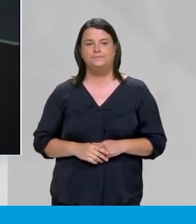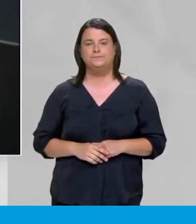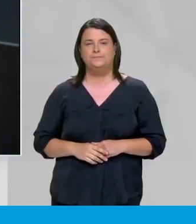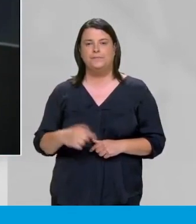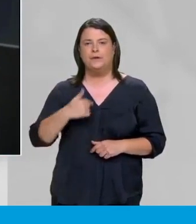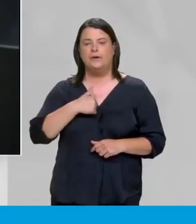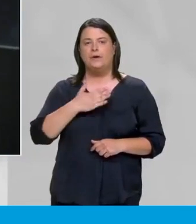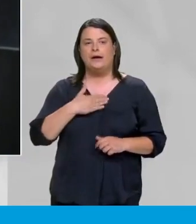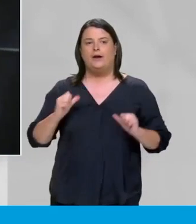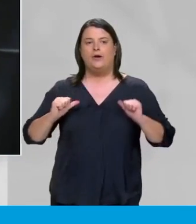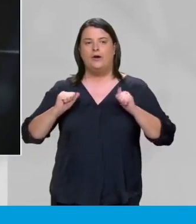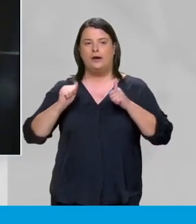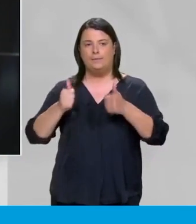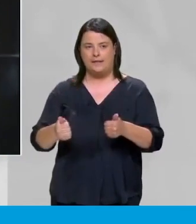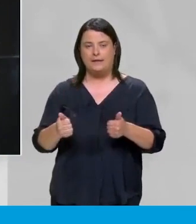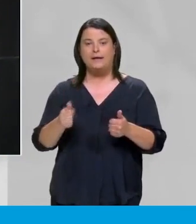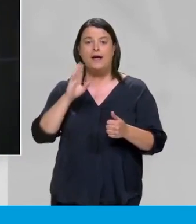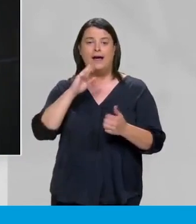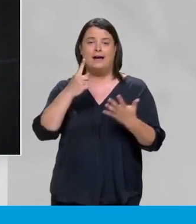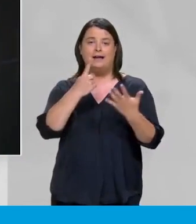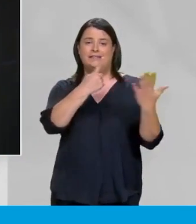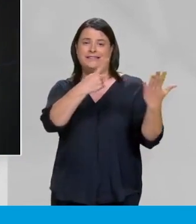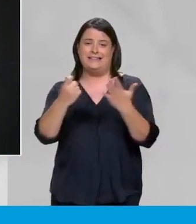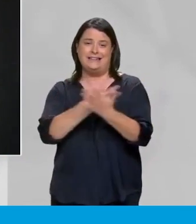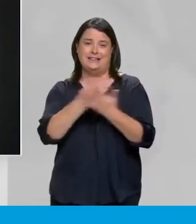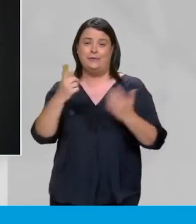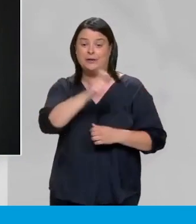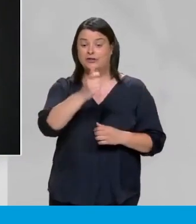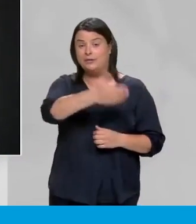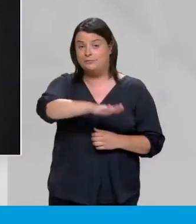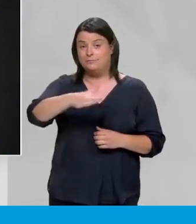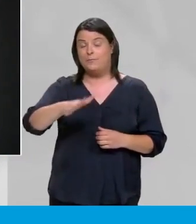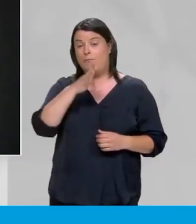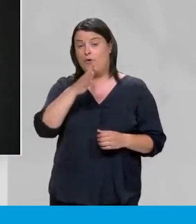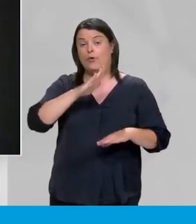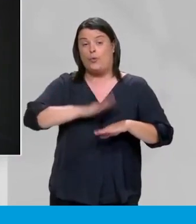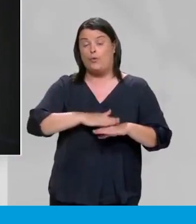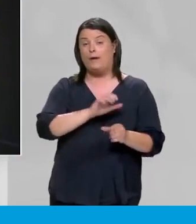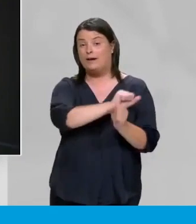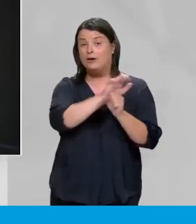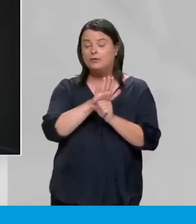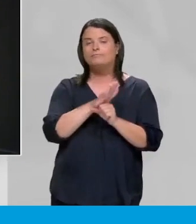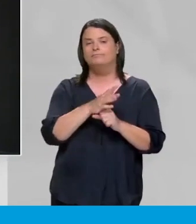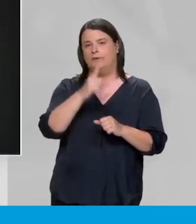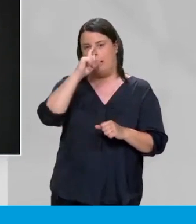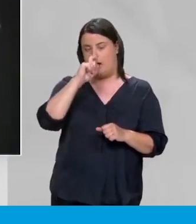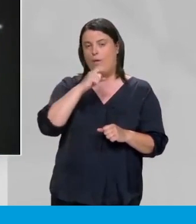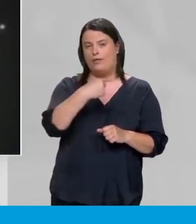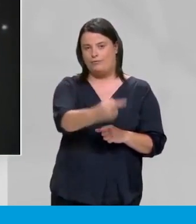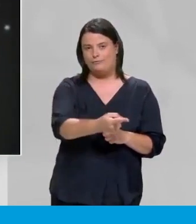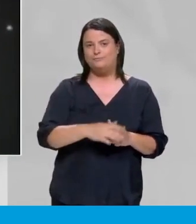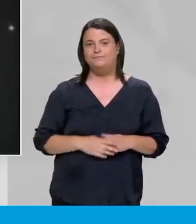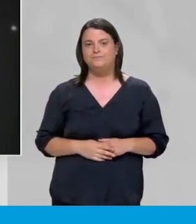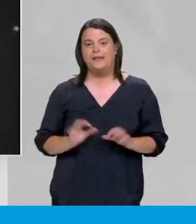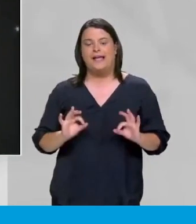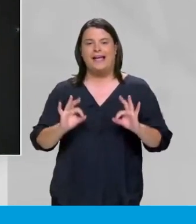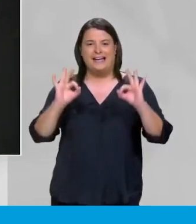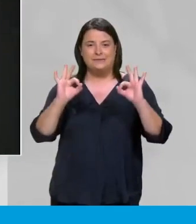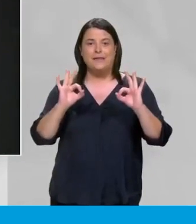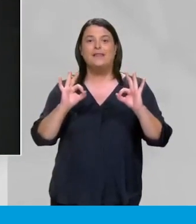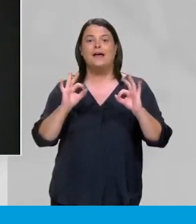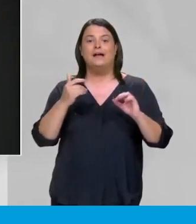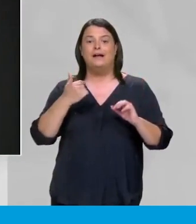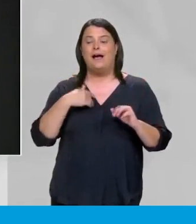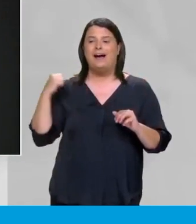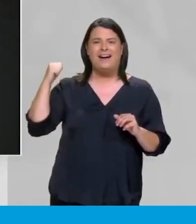Quero empezar lembrando as 619 persoas falecidas polo COVID no noso país, especialmente as que despois